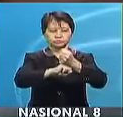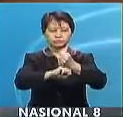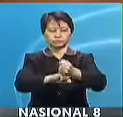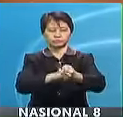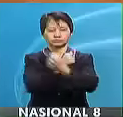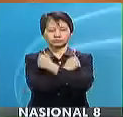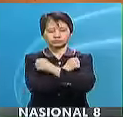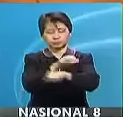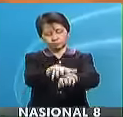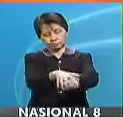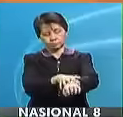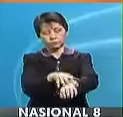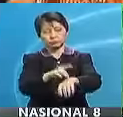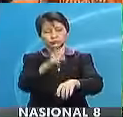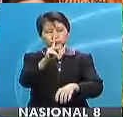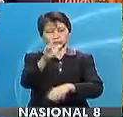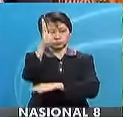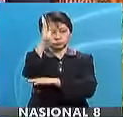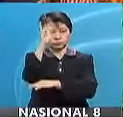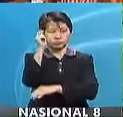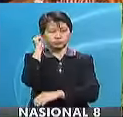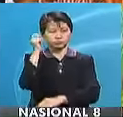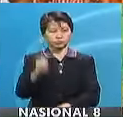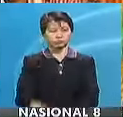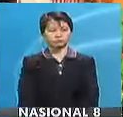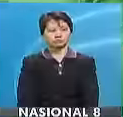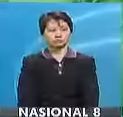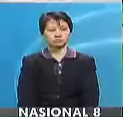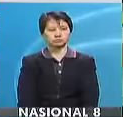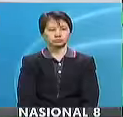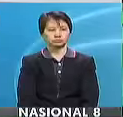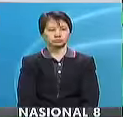malayia diadakan di ibu negara tengah hari tadi